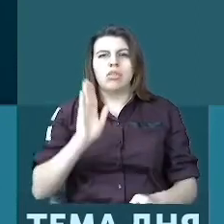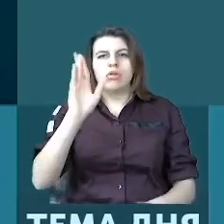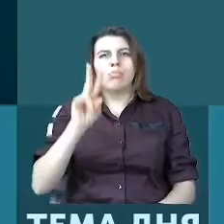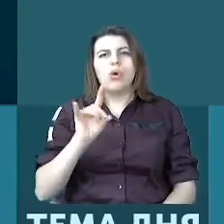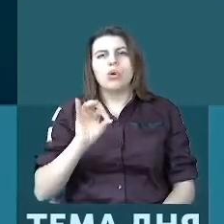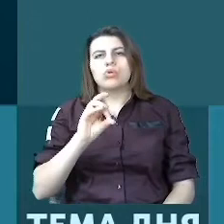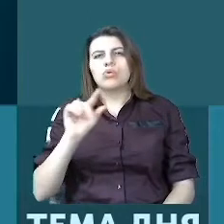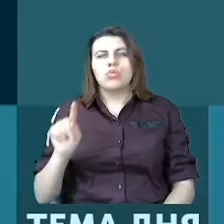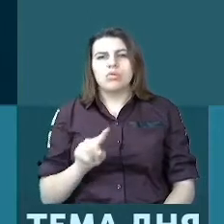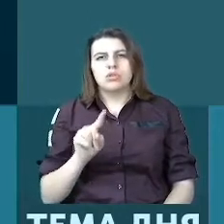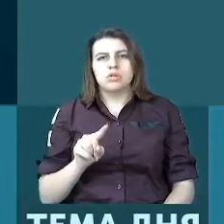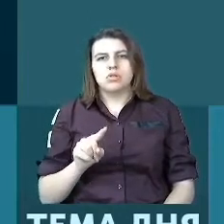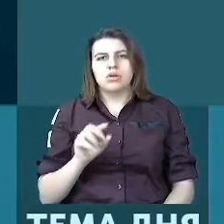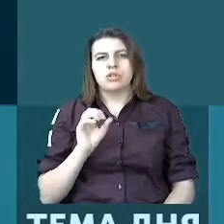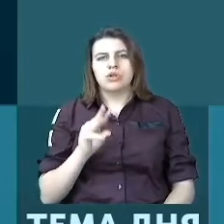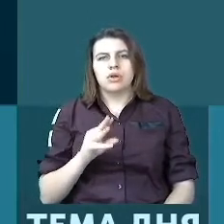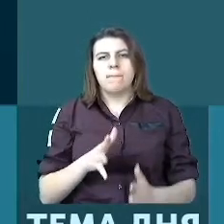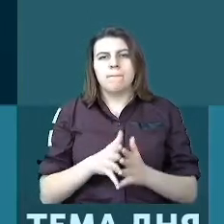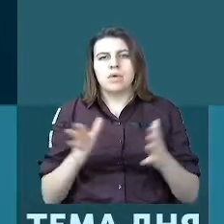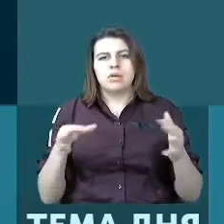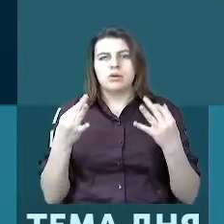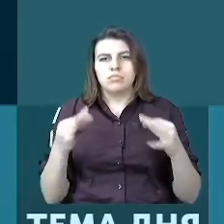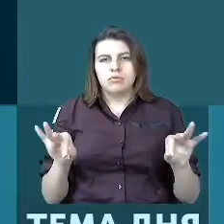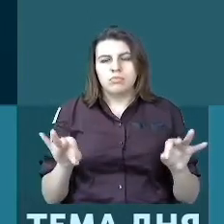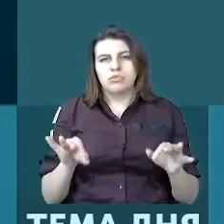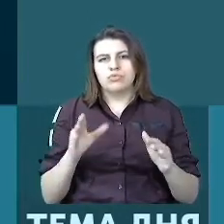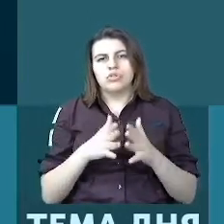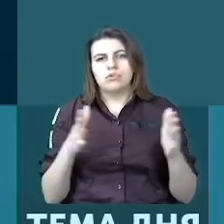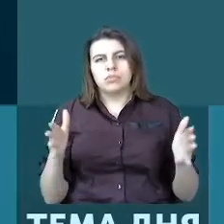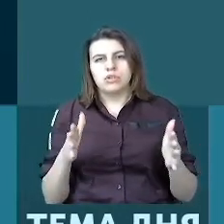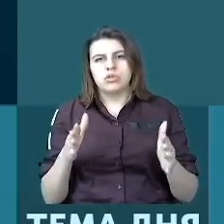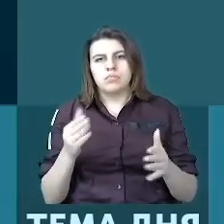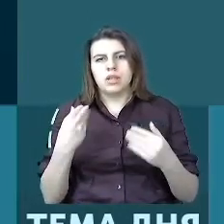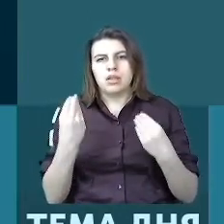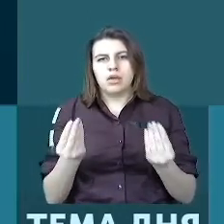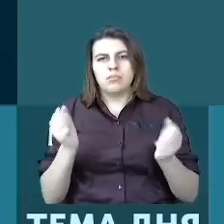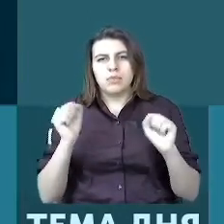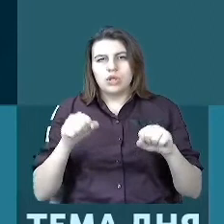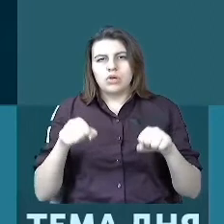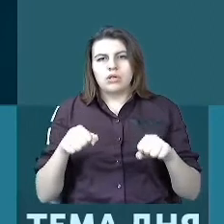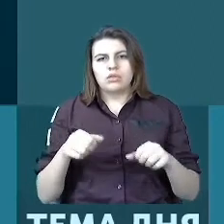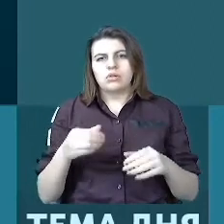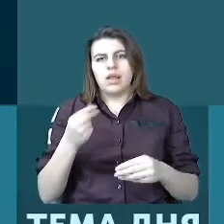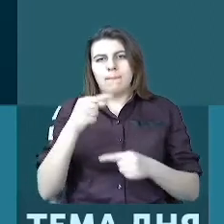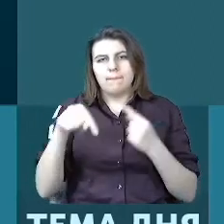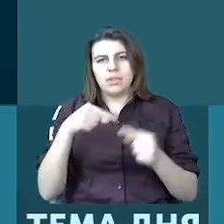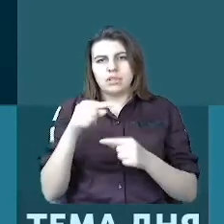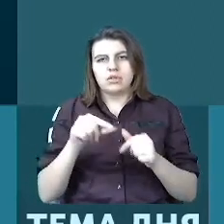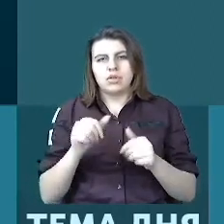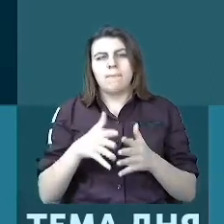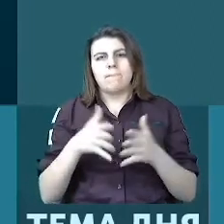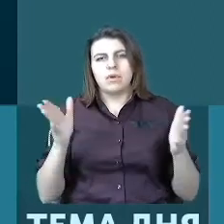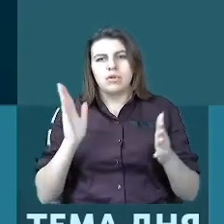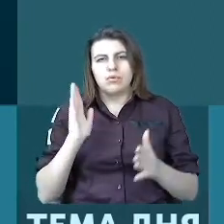більше ми робимо свободи в економіці, чим більше ми надаємо можливості для бізнесу, тим більше буде, зокрема, іноземного капіталу,